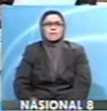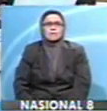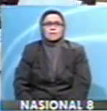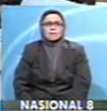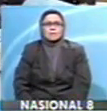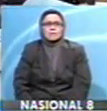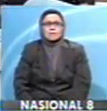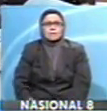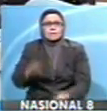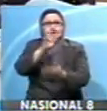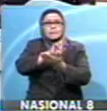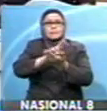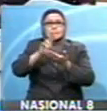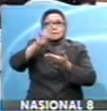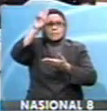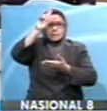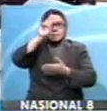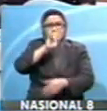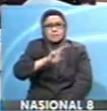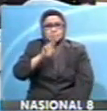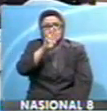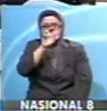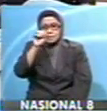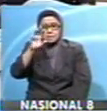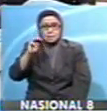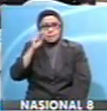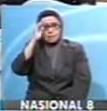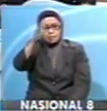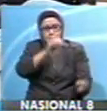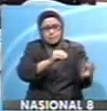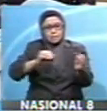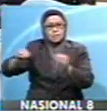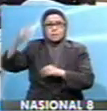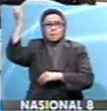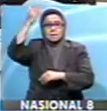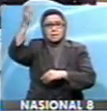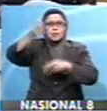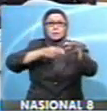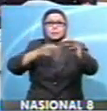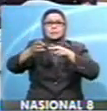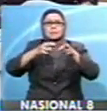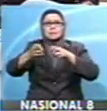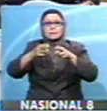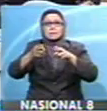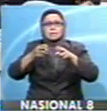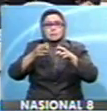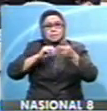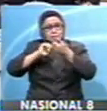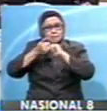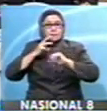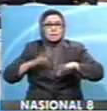R50 Universiti sains Malaysia USM pula bakal menganjurkan persidangan pengurusan bencana banjir bulan depan bagi